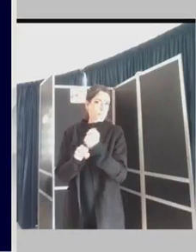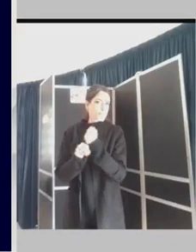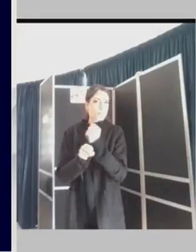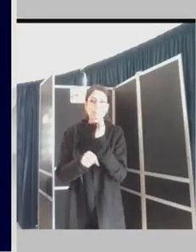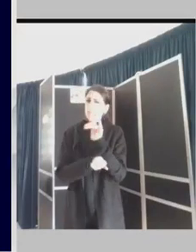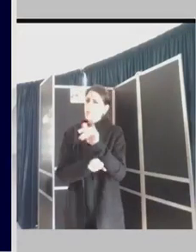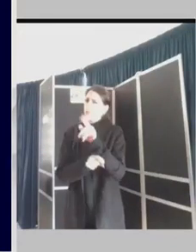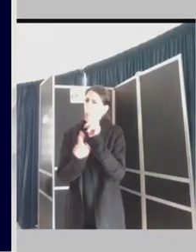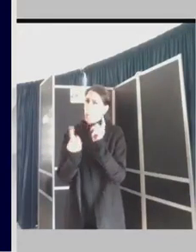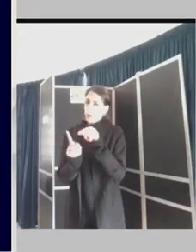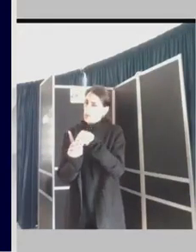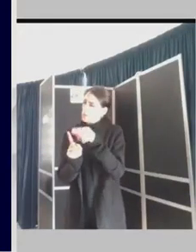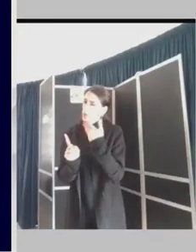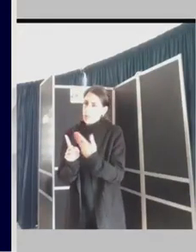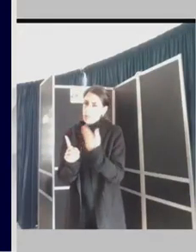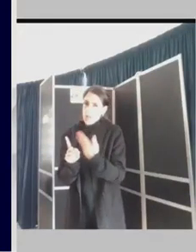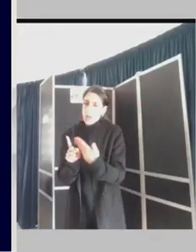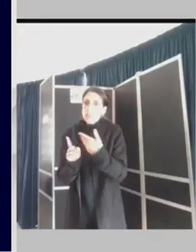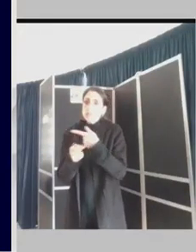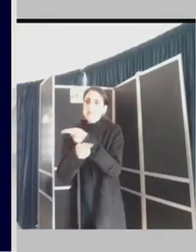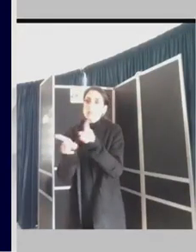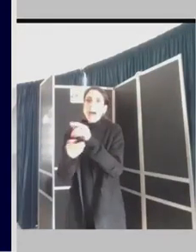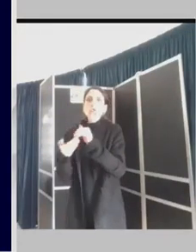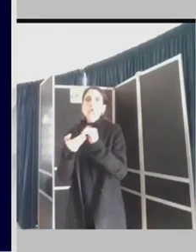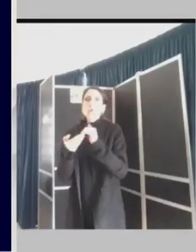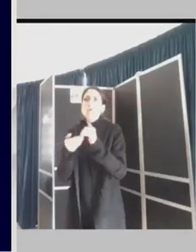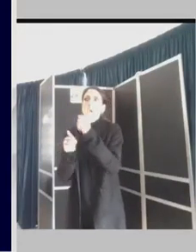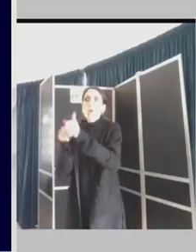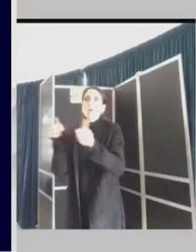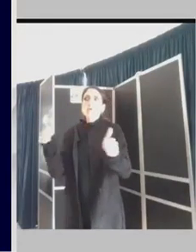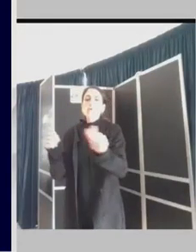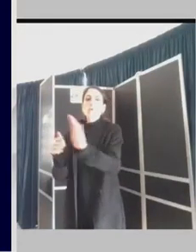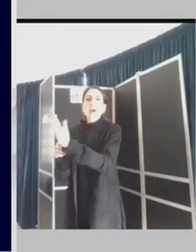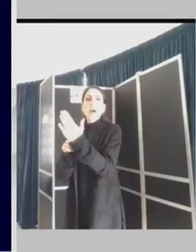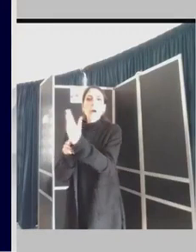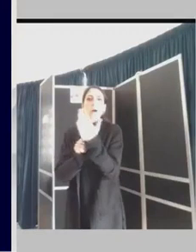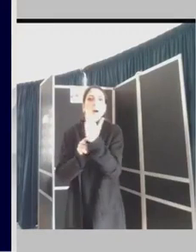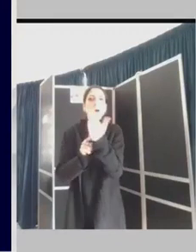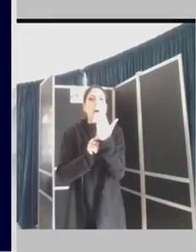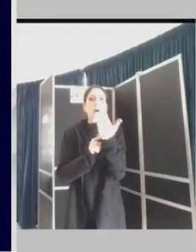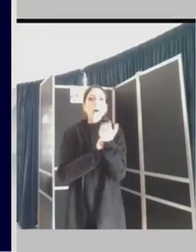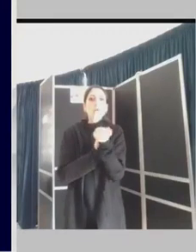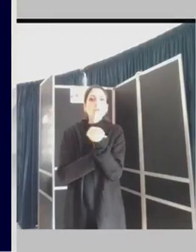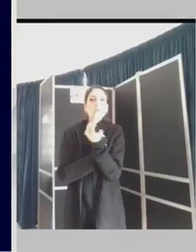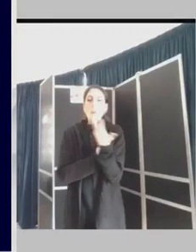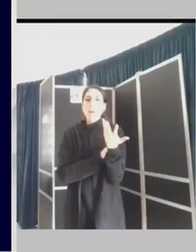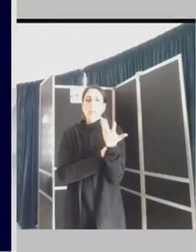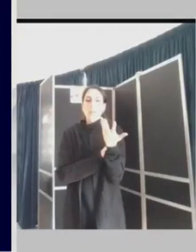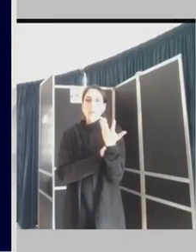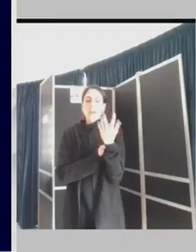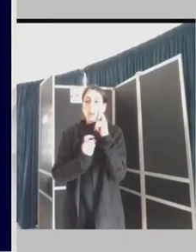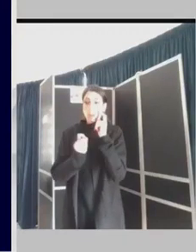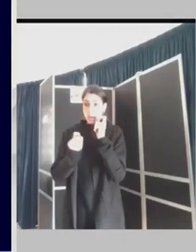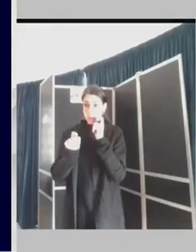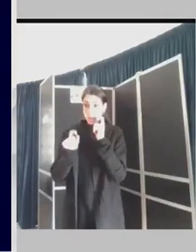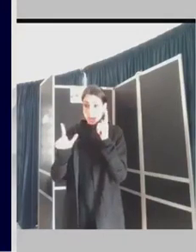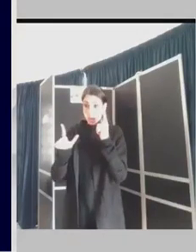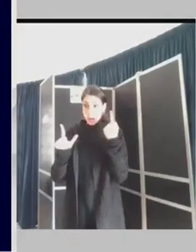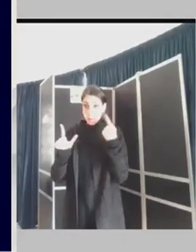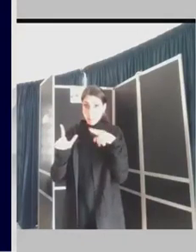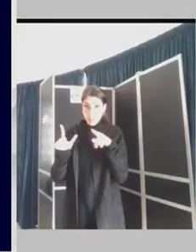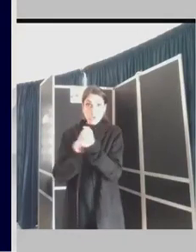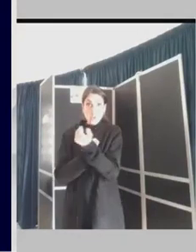numeri. Allora, sui numeri uno rimane veramente, non mi viene in mente altro termine che scioccato. Cioè,